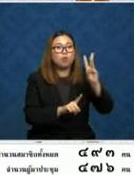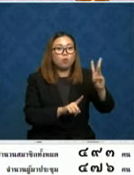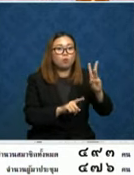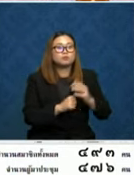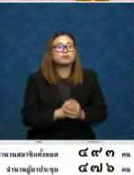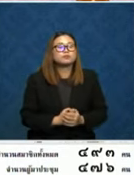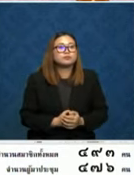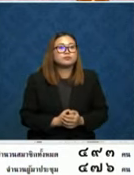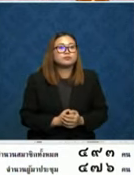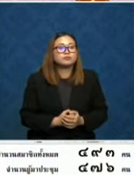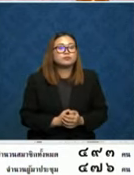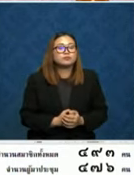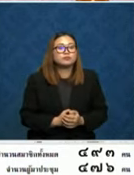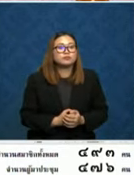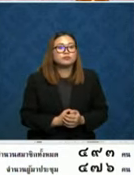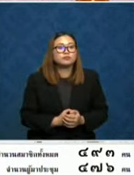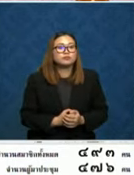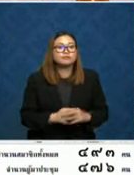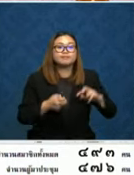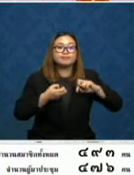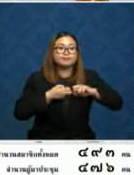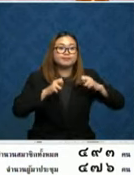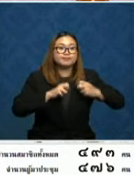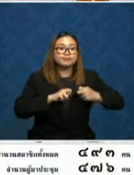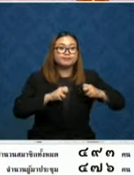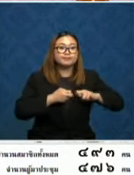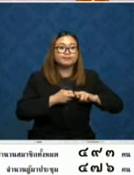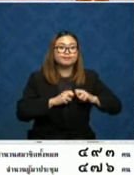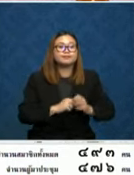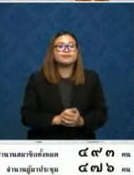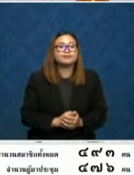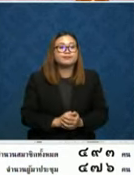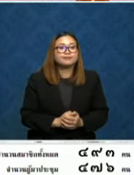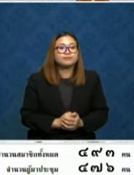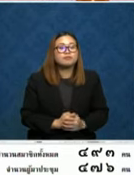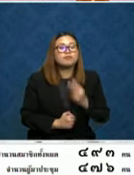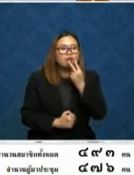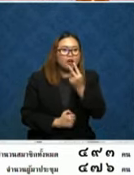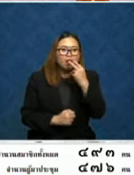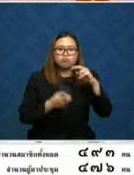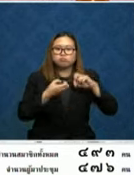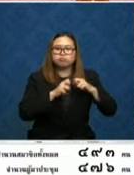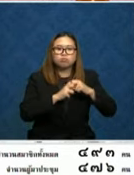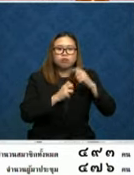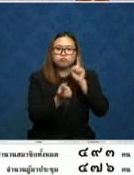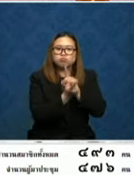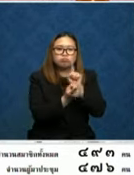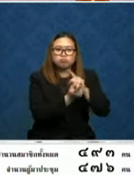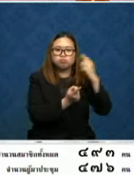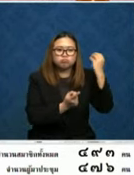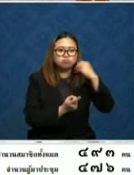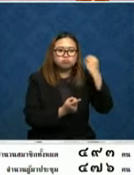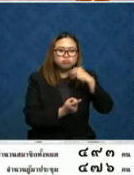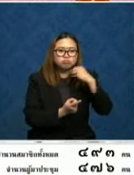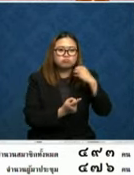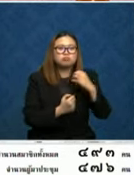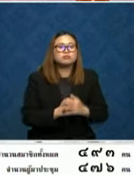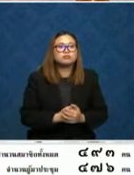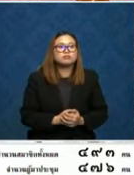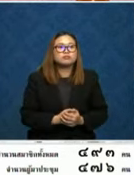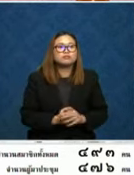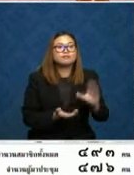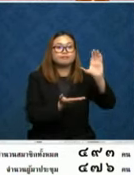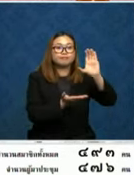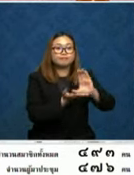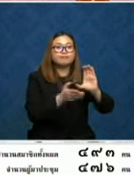ครับก็จะเป็นในเรื่องของปัญหานะครับที่เราเจอกับกรมศุลนะครับหน้าถัดไปเลยครับอันนี้เป็นงบนะ